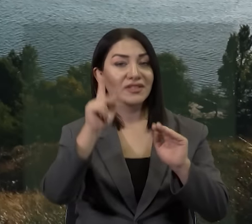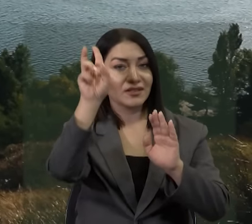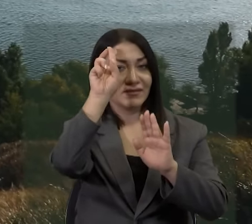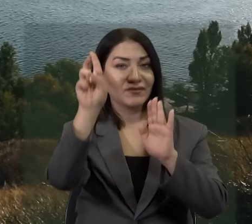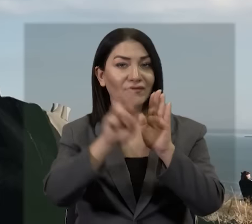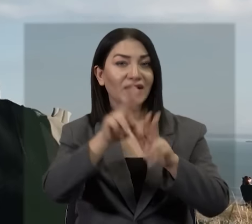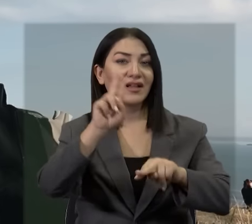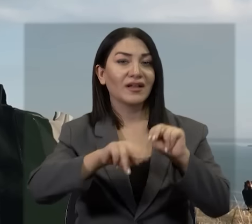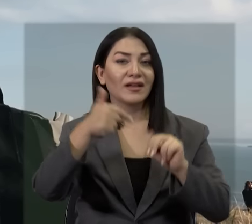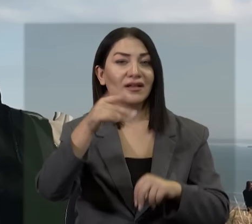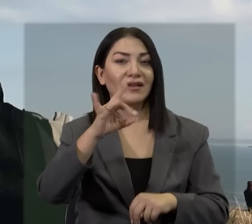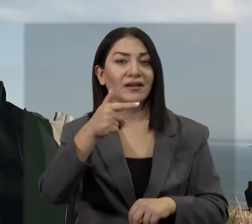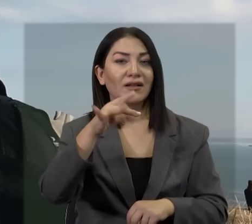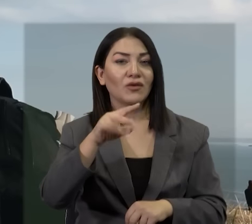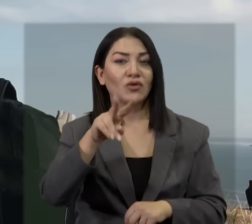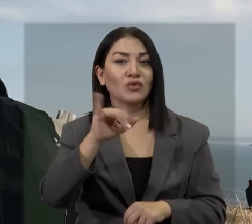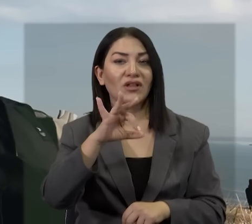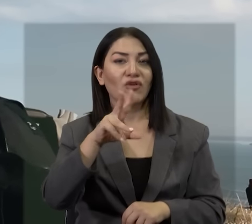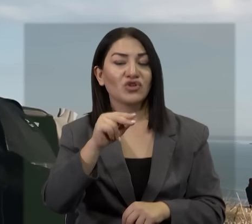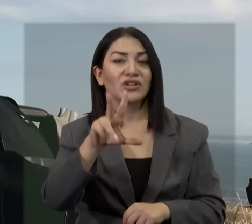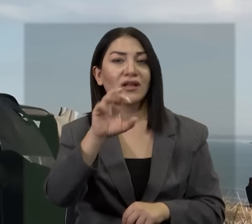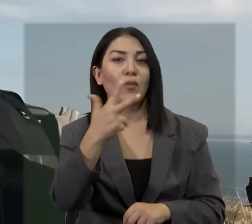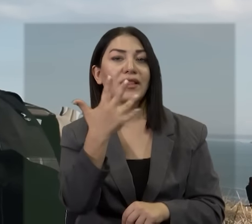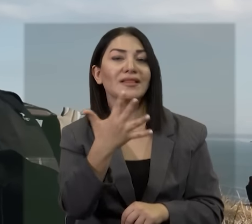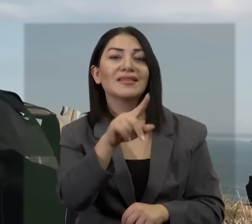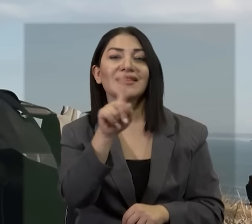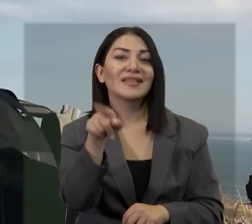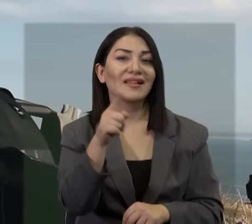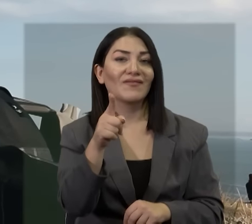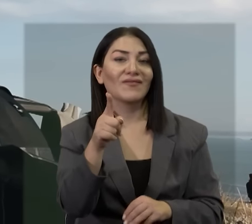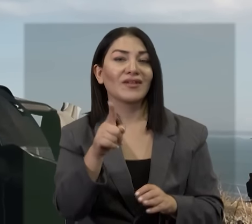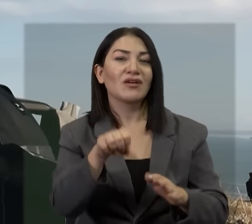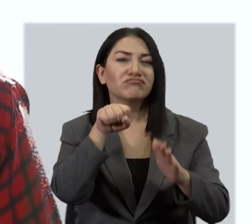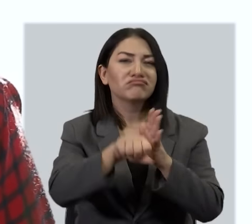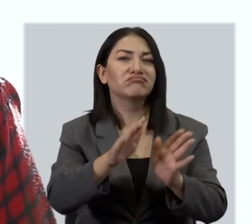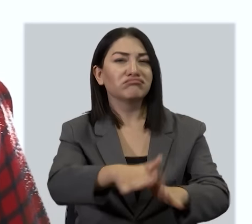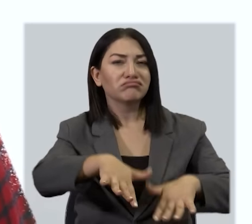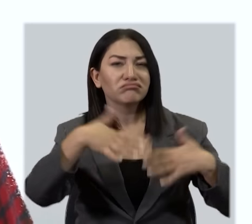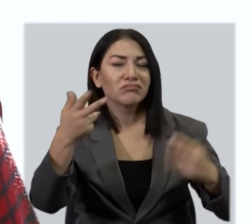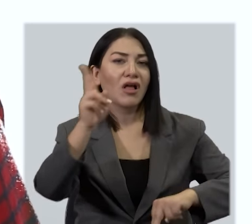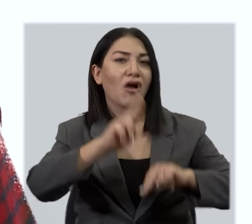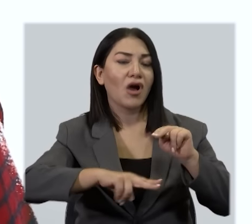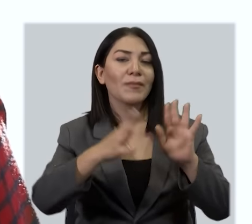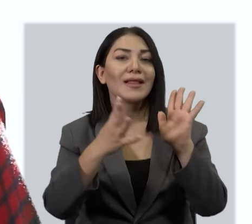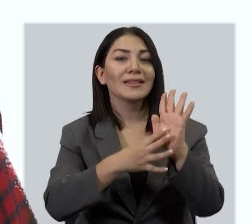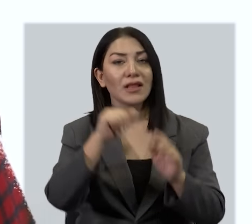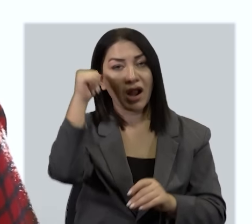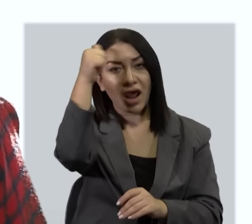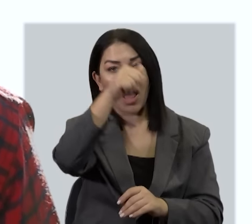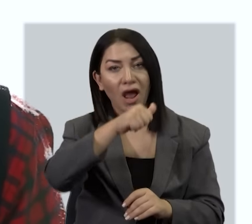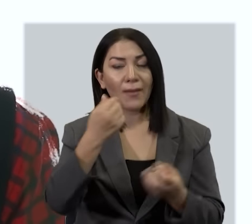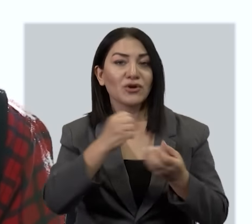Երեխեք, այս վանքը հիմնադրել է Գրիգոր Լուսավորիչը 305 թվականին։ Իսկ ընդարձակումն ու